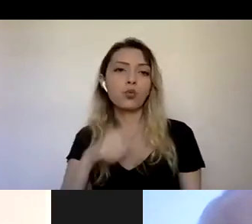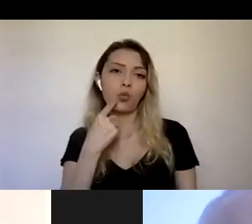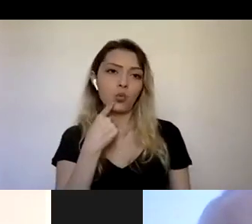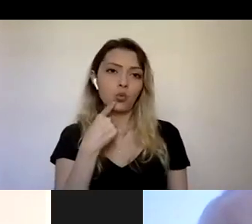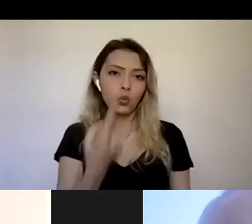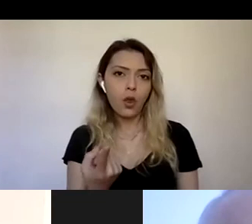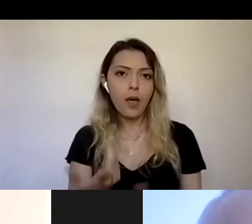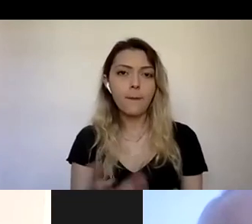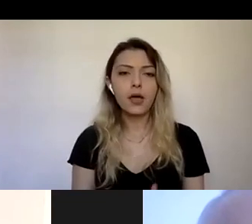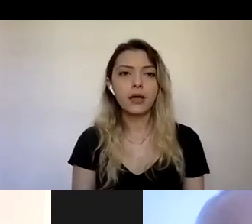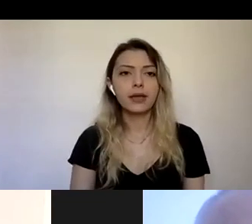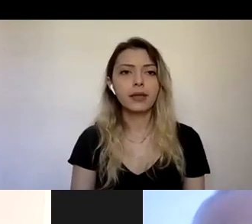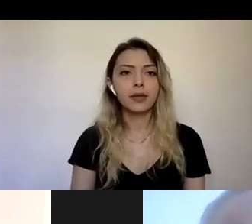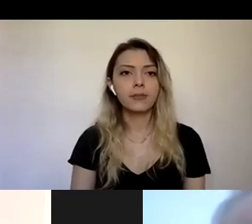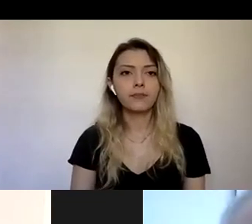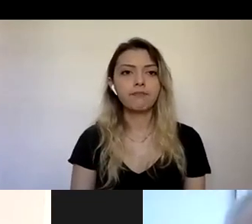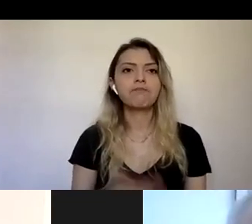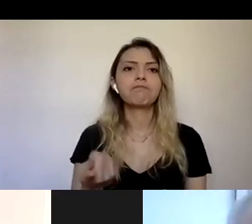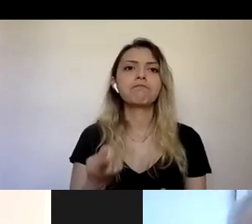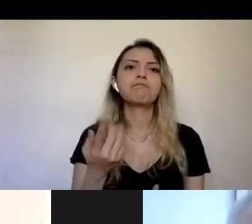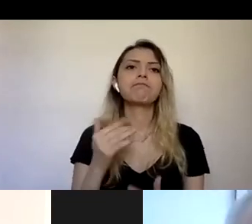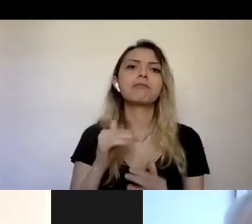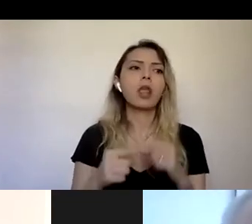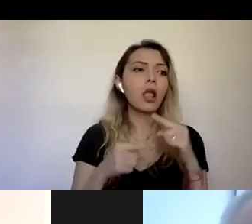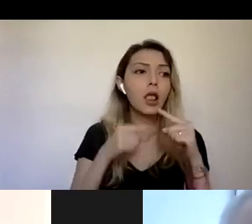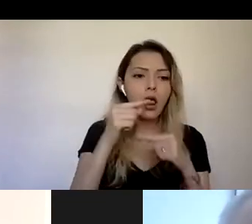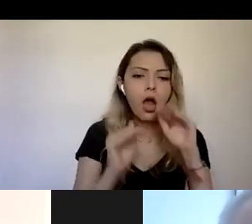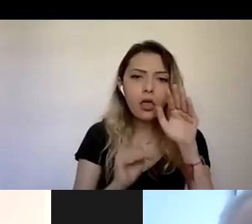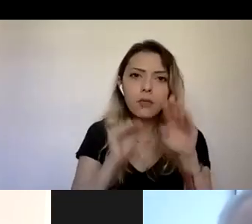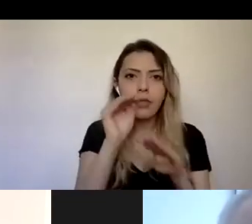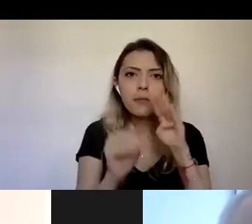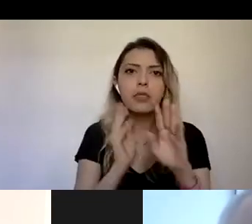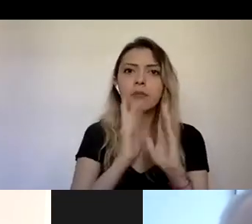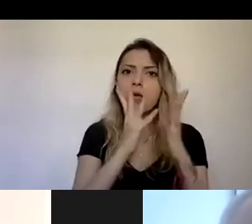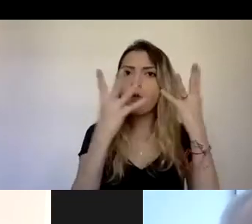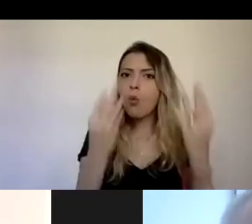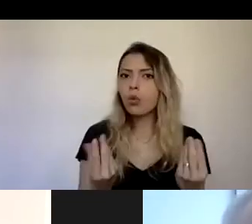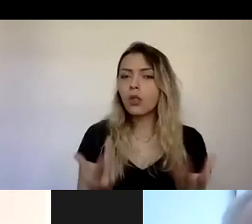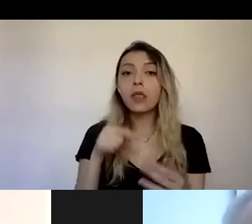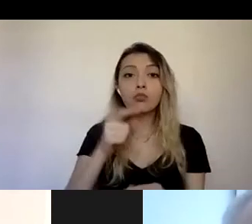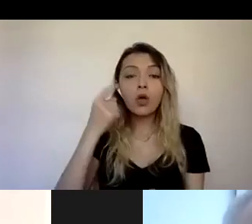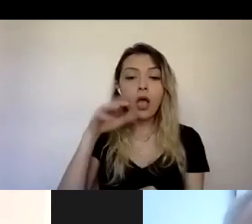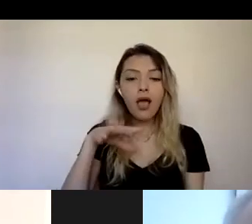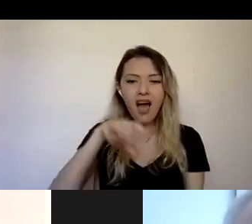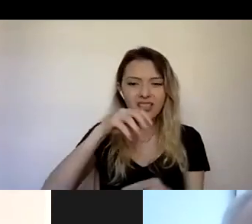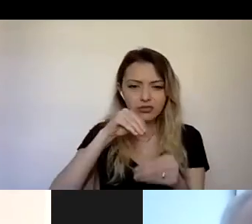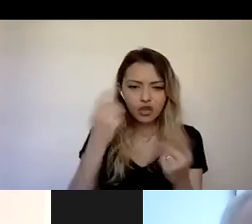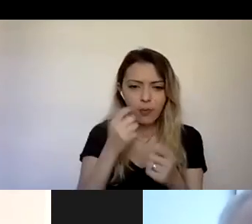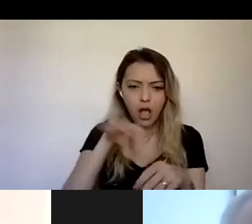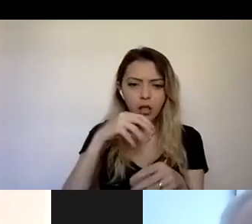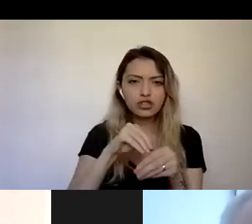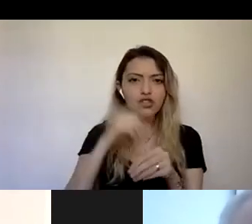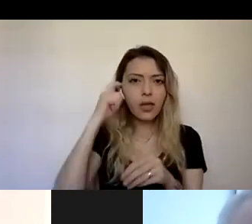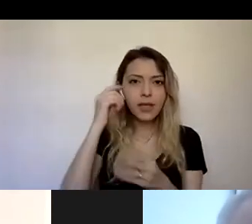bir ilerlemeye doğru bizi götürebilir. Bu alanda bilgi toplanmasını sağlamak için